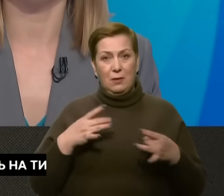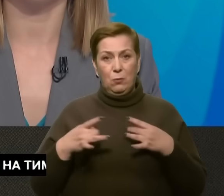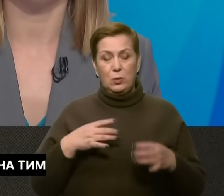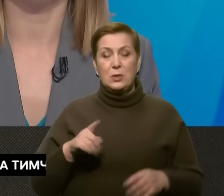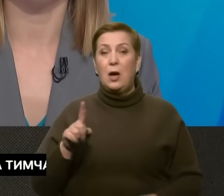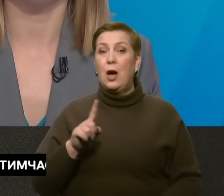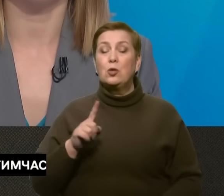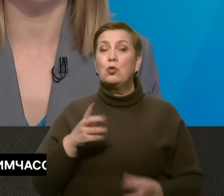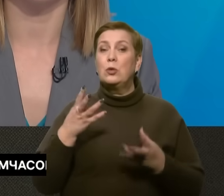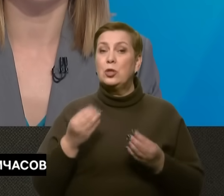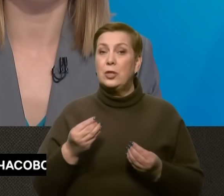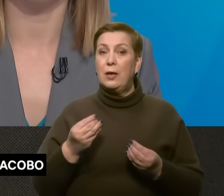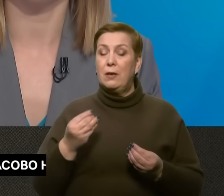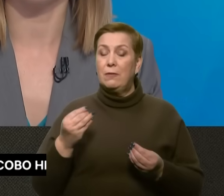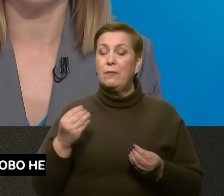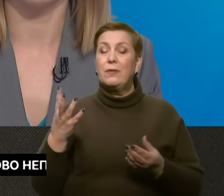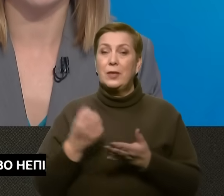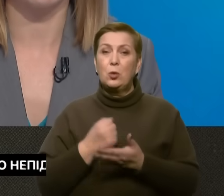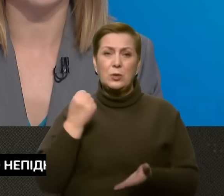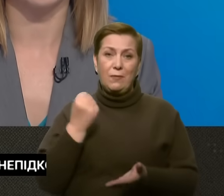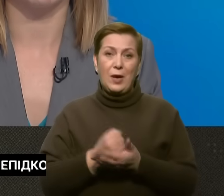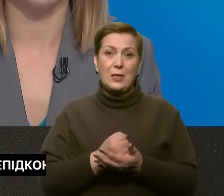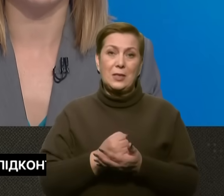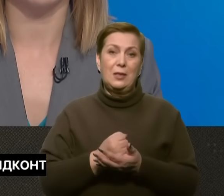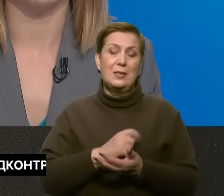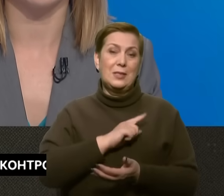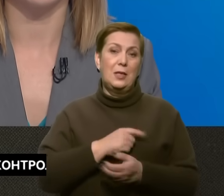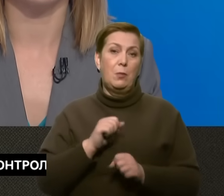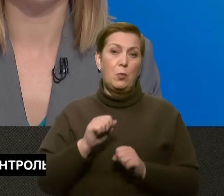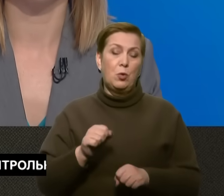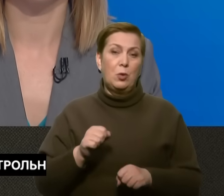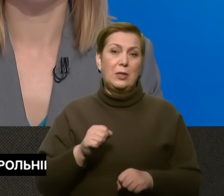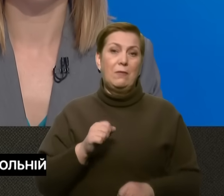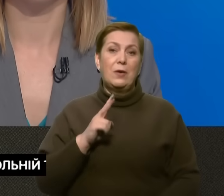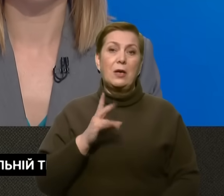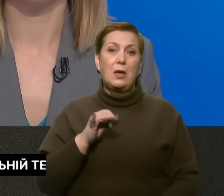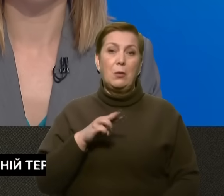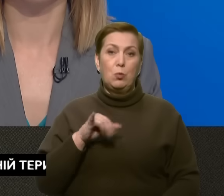ще удалося вразити силам оборони у Криму, якщо можете це повідомити в ефірі нашому?